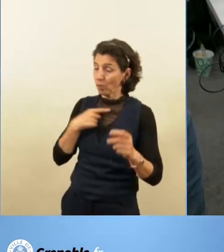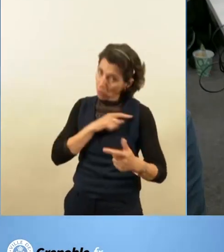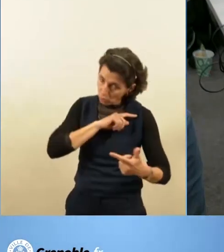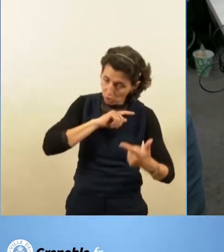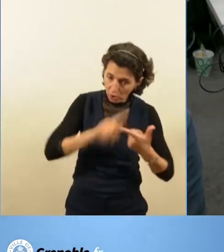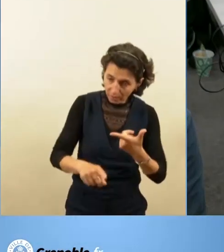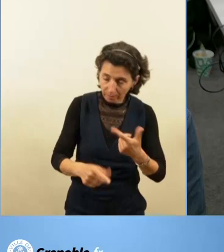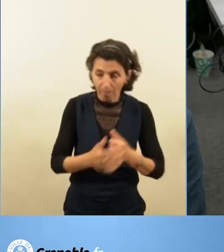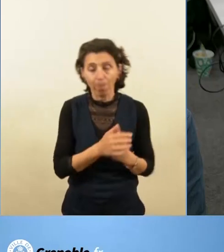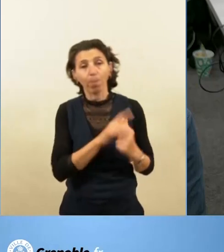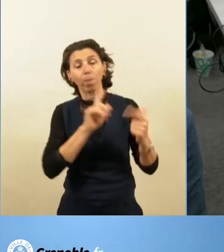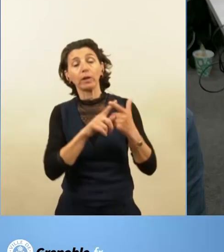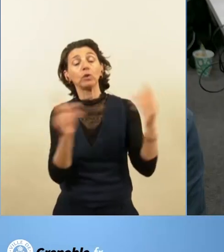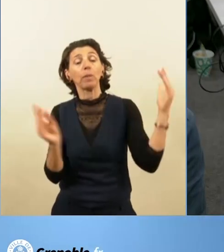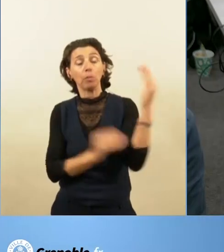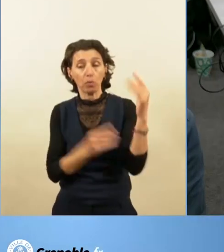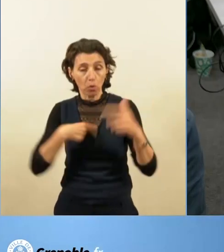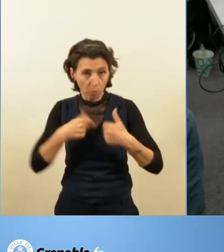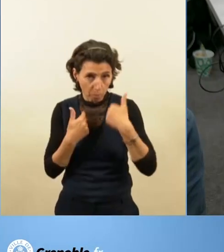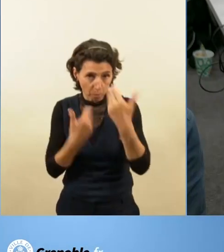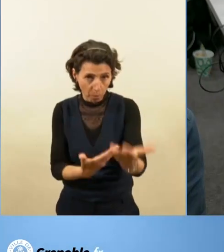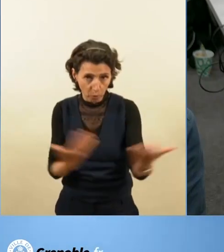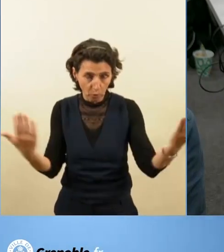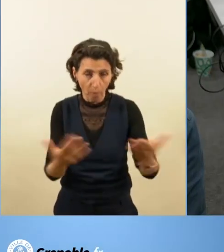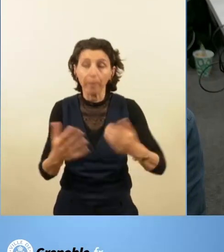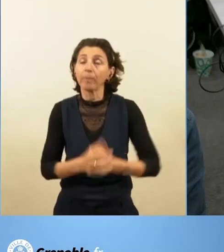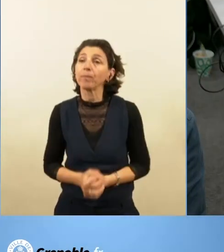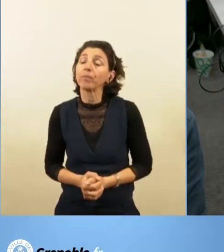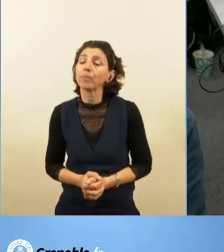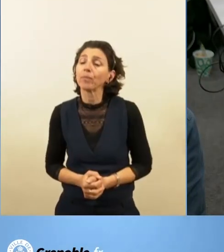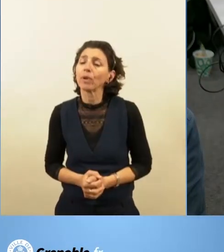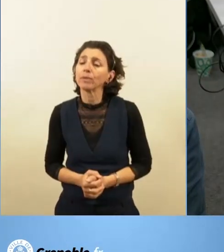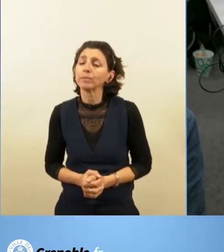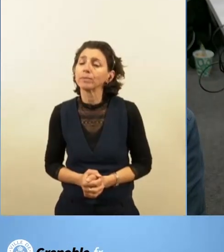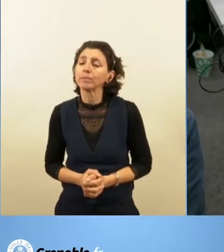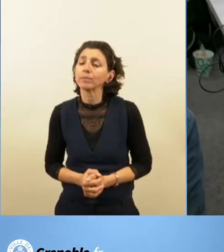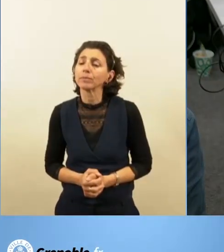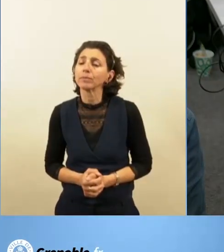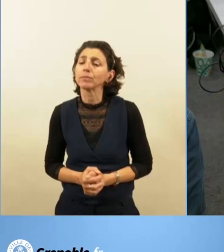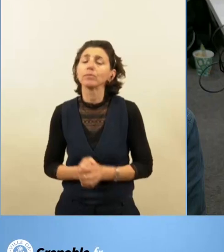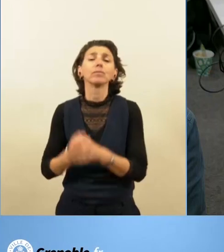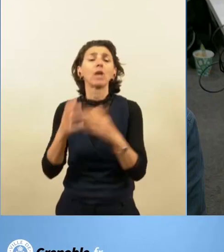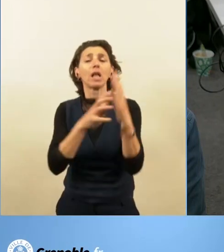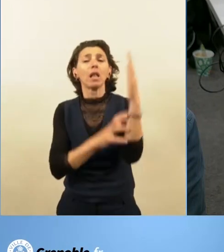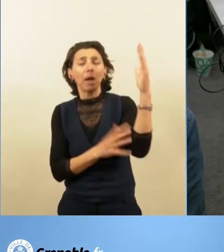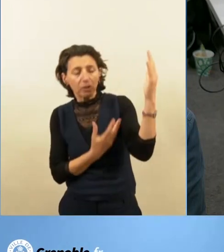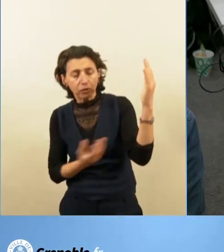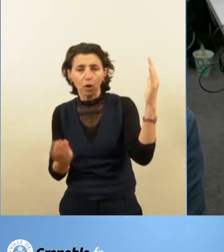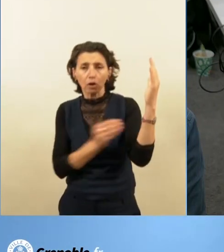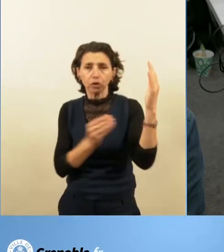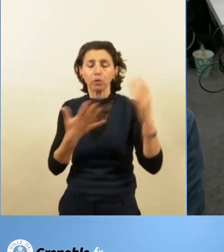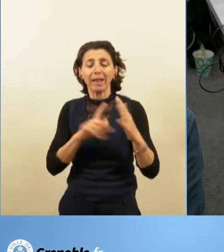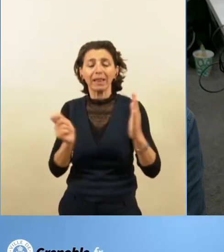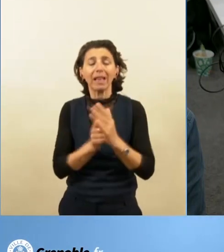donc le deuxième amendement qu'on proposait c'était de mettre dans le gras de la délibération ce qui concerne la date de sortie du